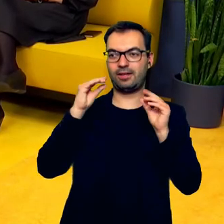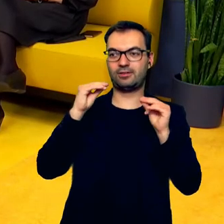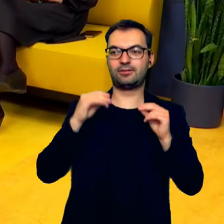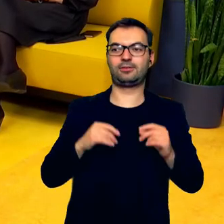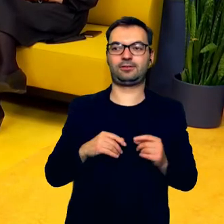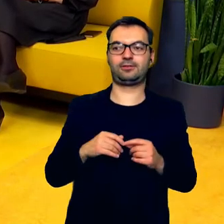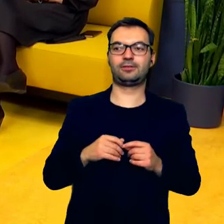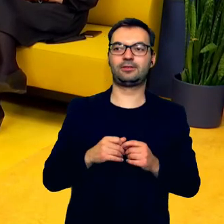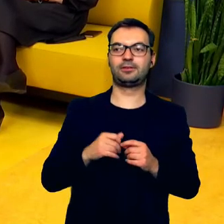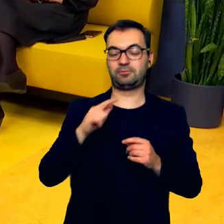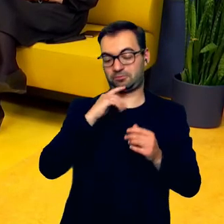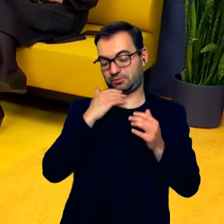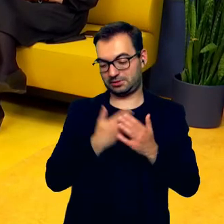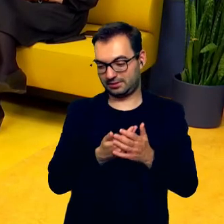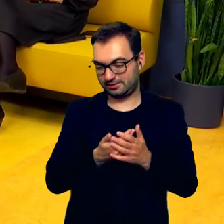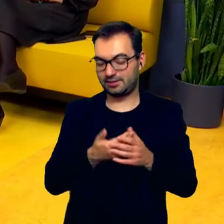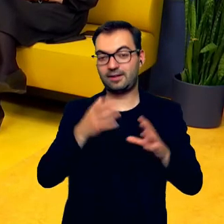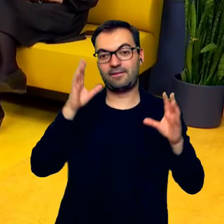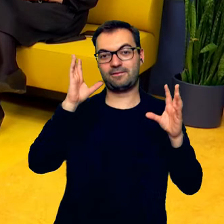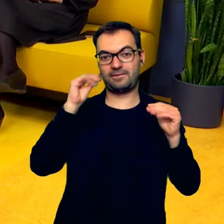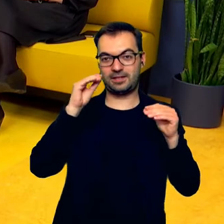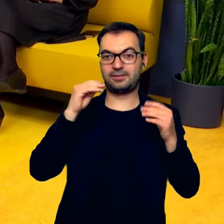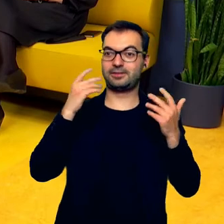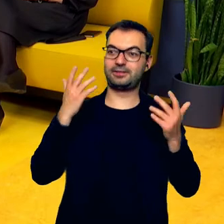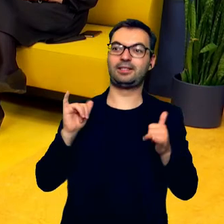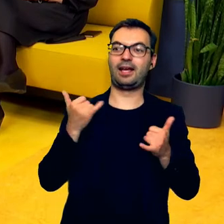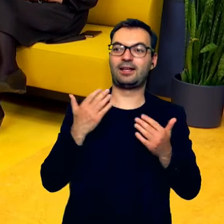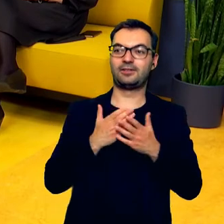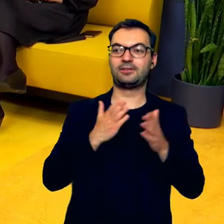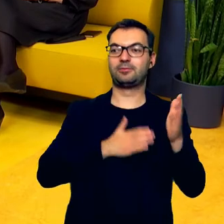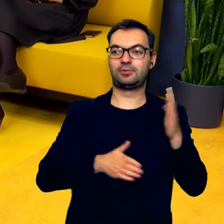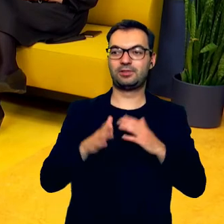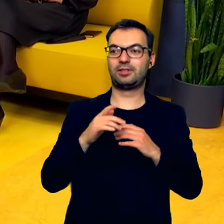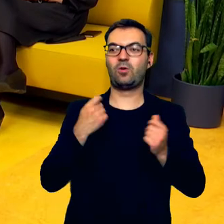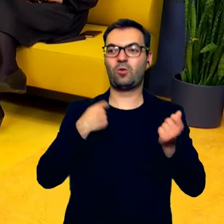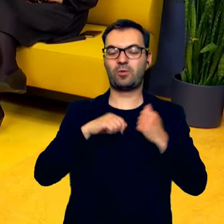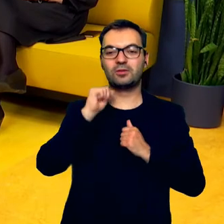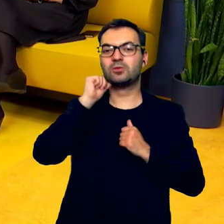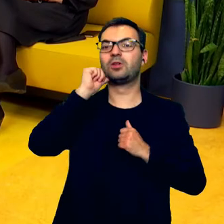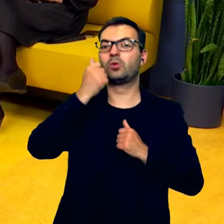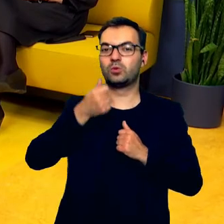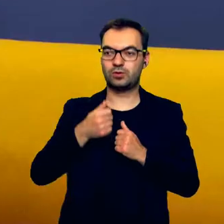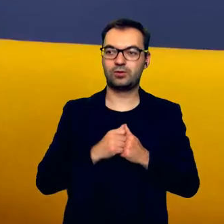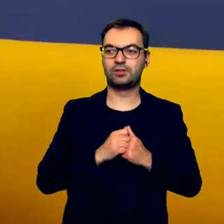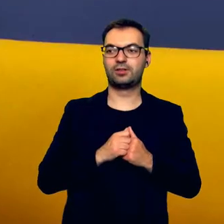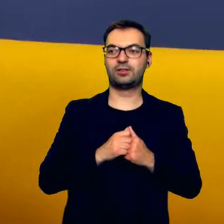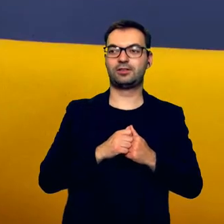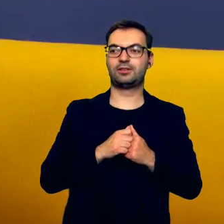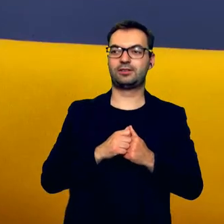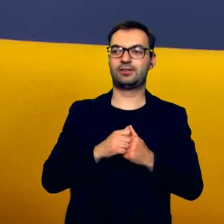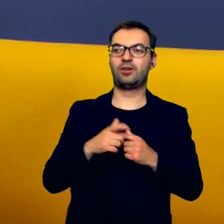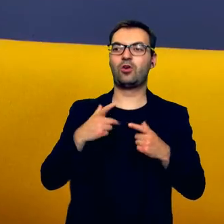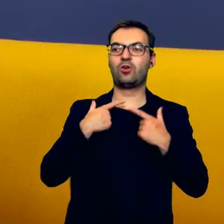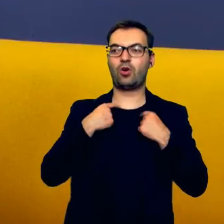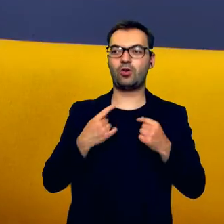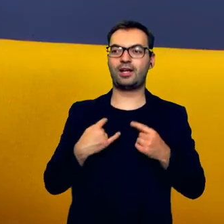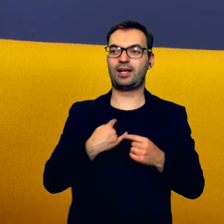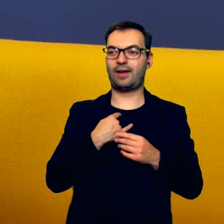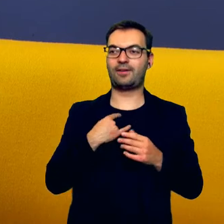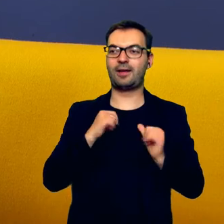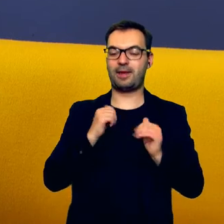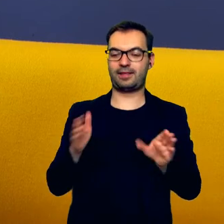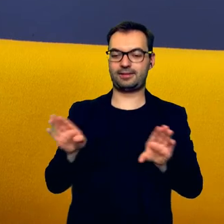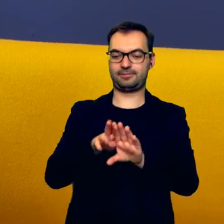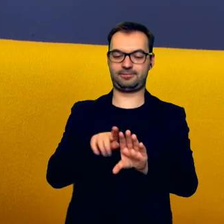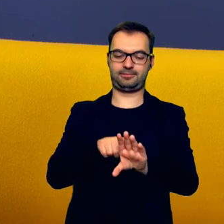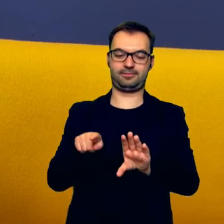wieczorami, muszę się pani przyznać, wieczorami, kiedy przygotowywałem garderobę na następny dzień, to przykładałem koszulę i krawat do